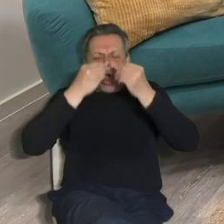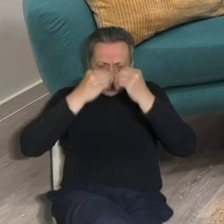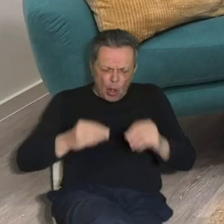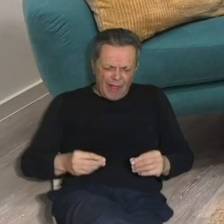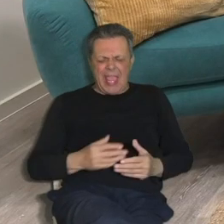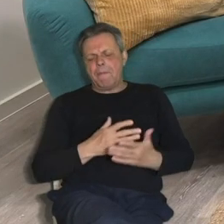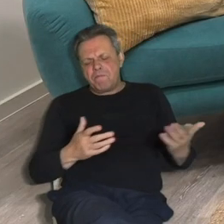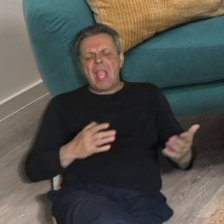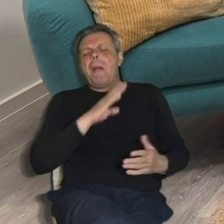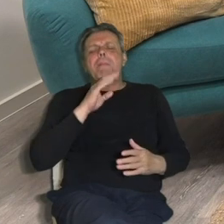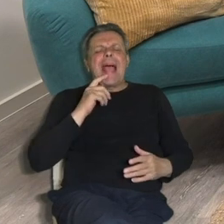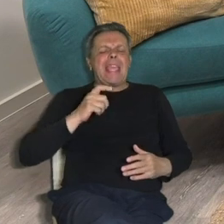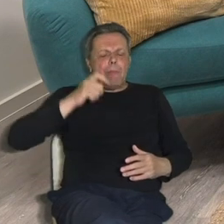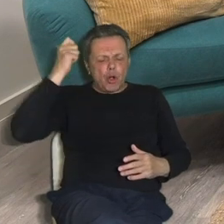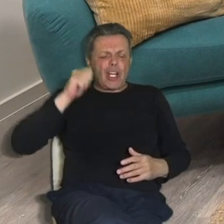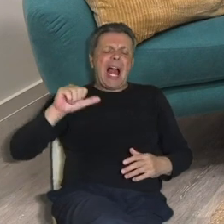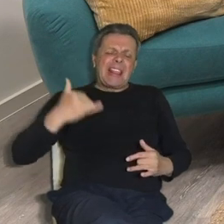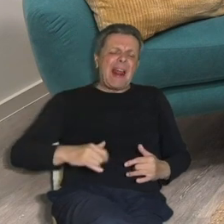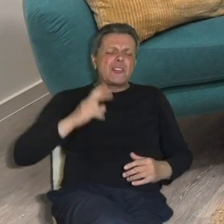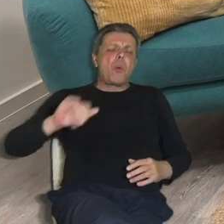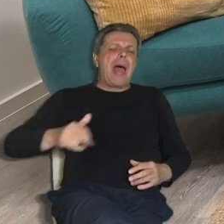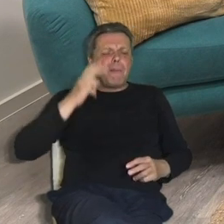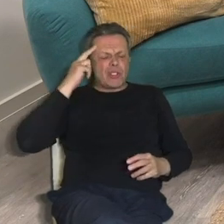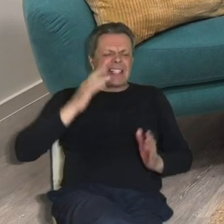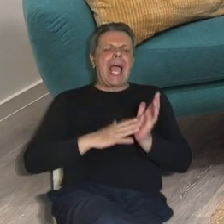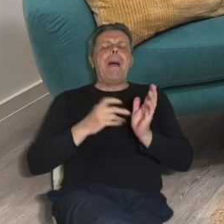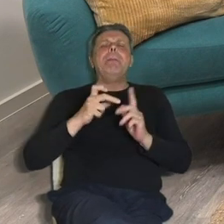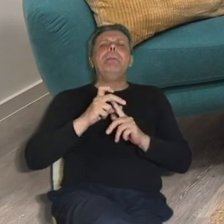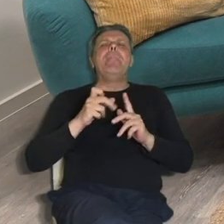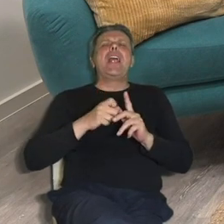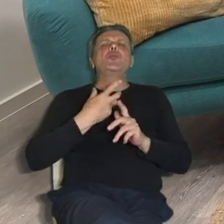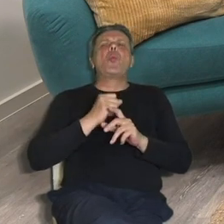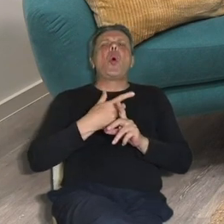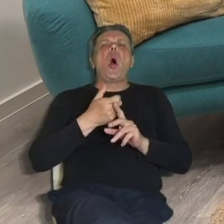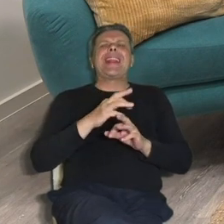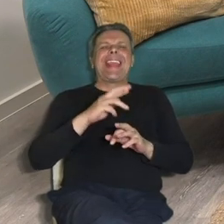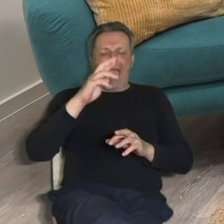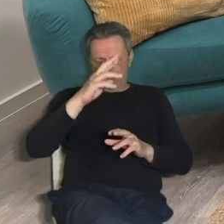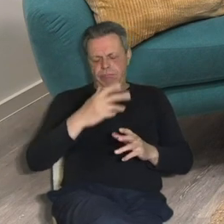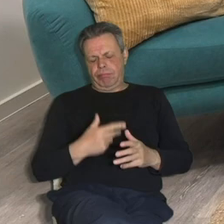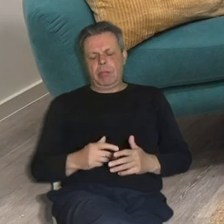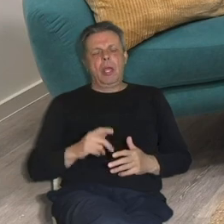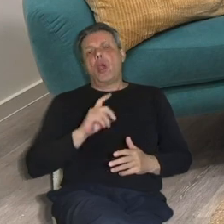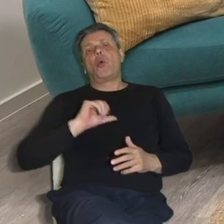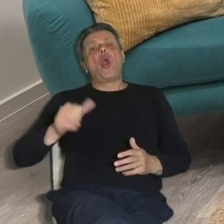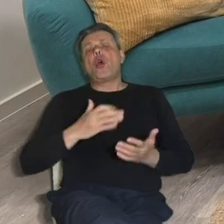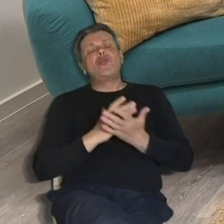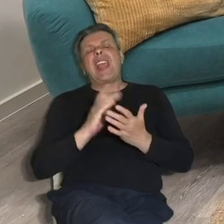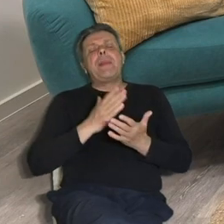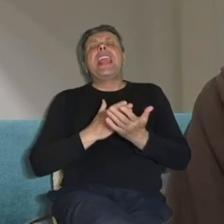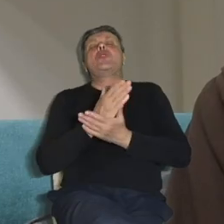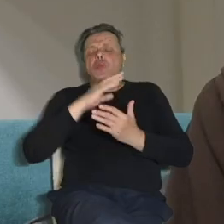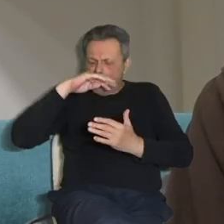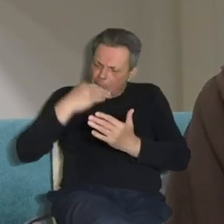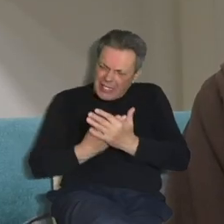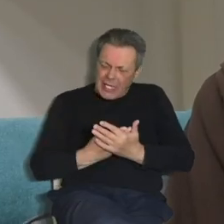su najaktualnija svetišta koja su evo, najpoznatija, su evo, Međugorje koje je još aktualno, još nije službeno priznato. Službeno priznato